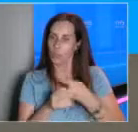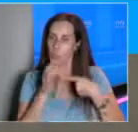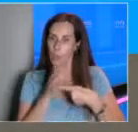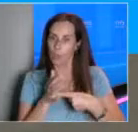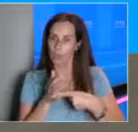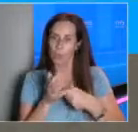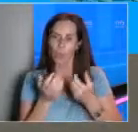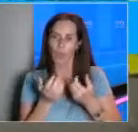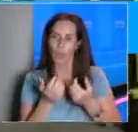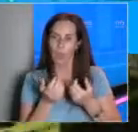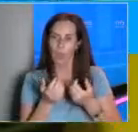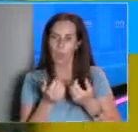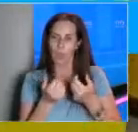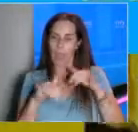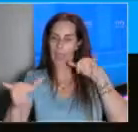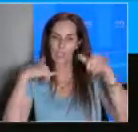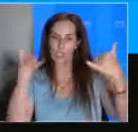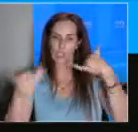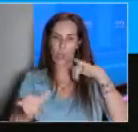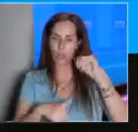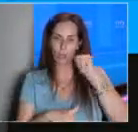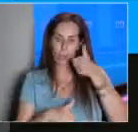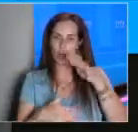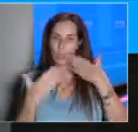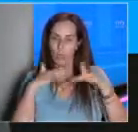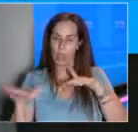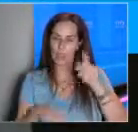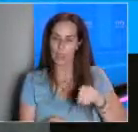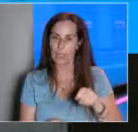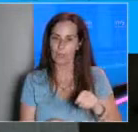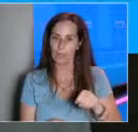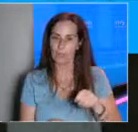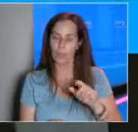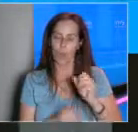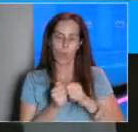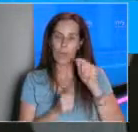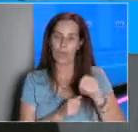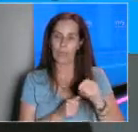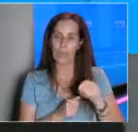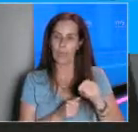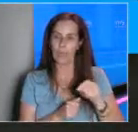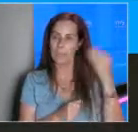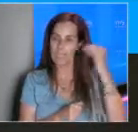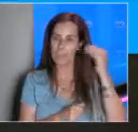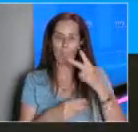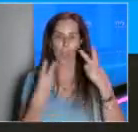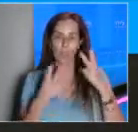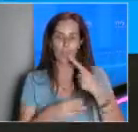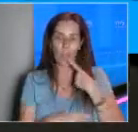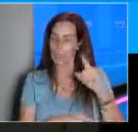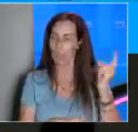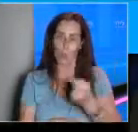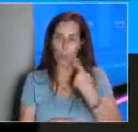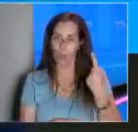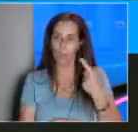לנושא של פתיחת השמיים, שמחר נשתתף בדיון בכנסת בנושא הזה, או נלך לנושא של מוסדות החינוך, חשוב להגיד